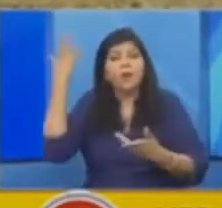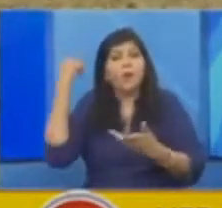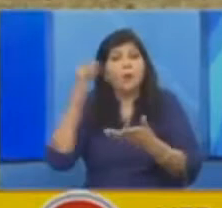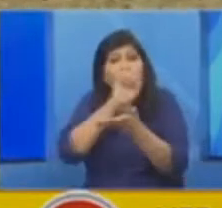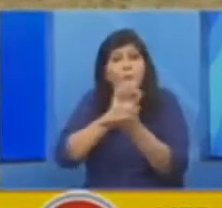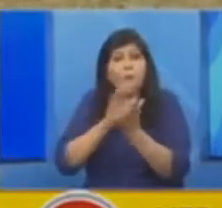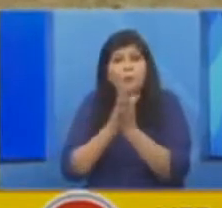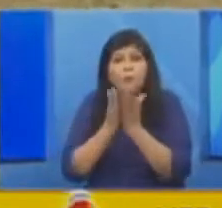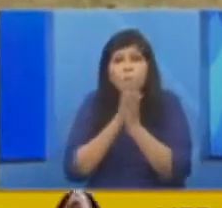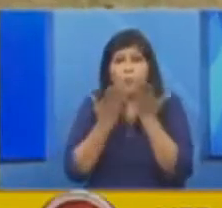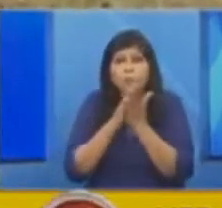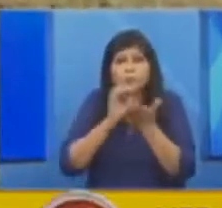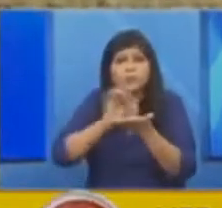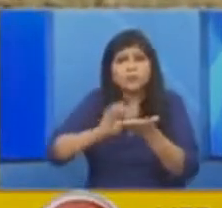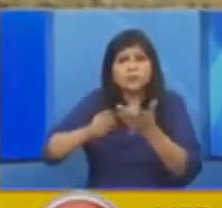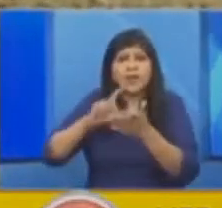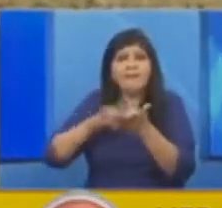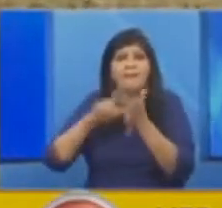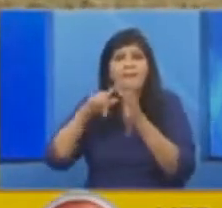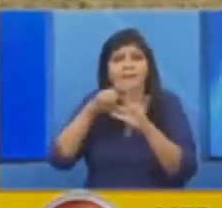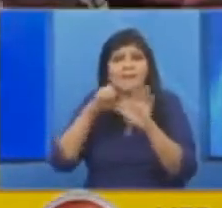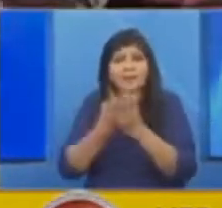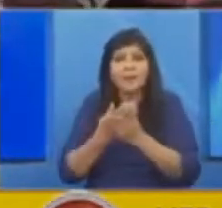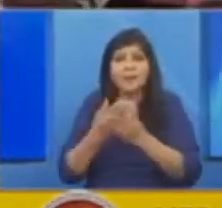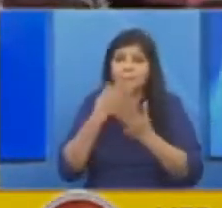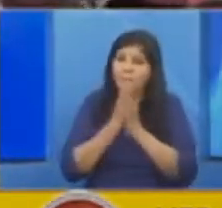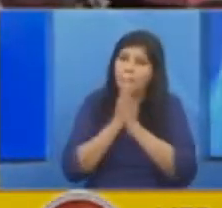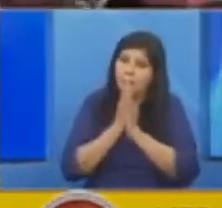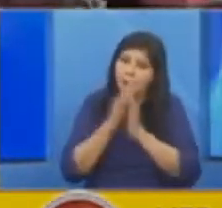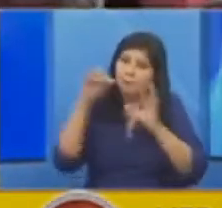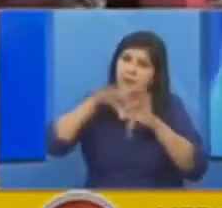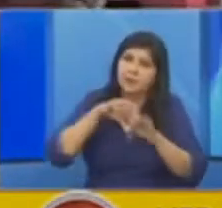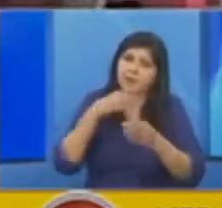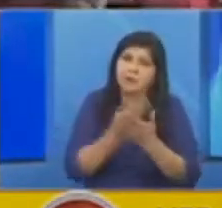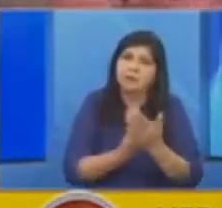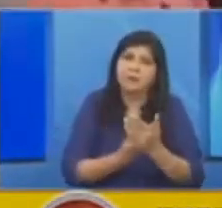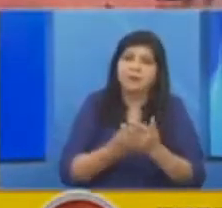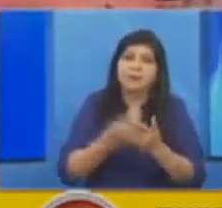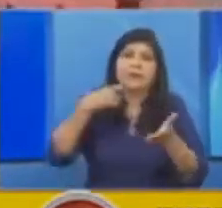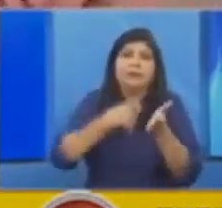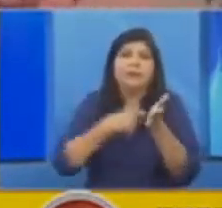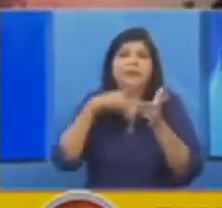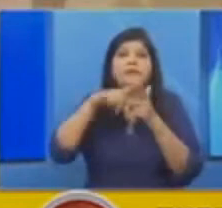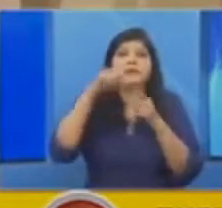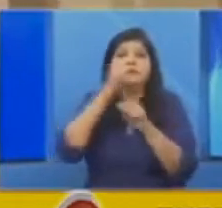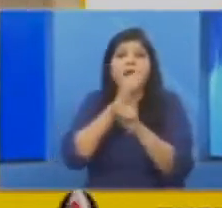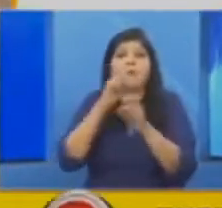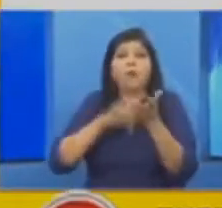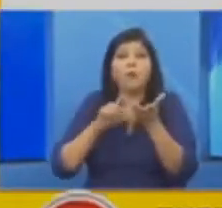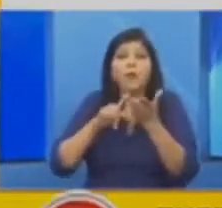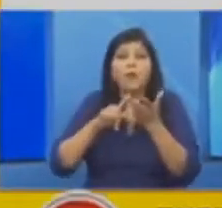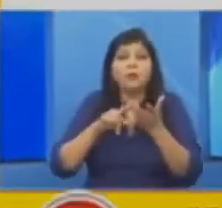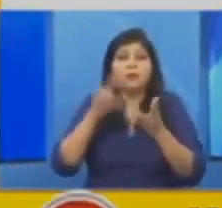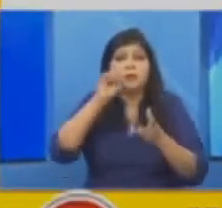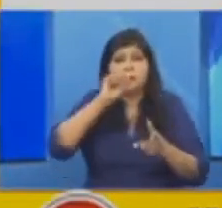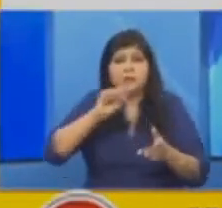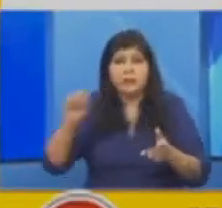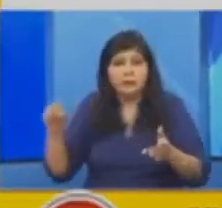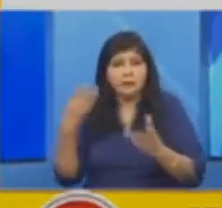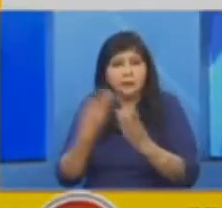भावत गवरवपन रुप से नमन किया गया है, रगवेद में मंत्र है, अन्ना नाम